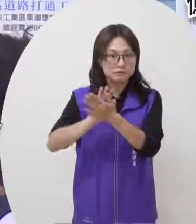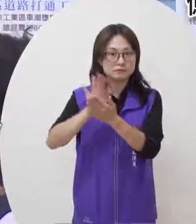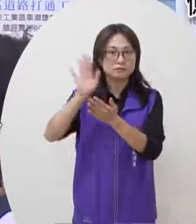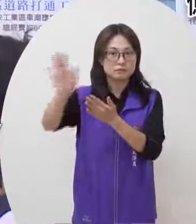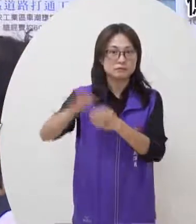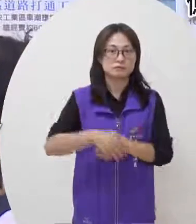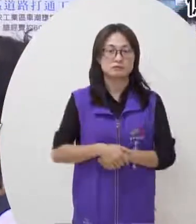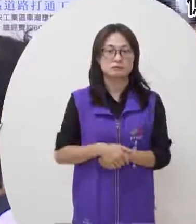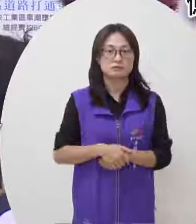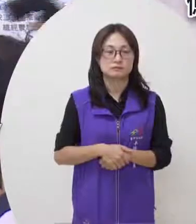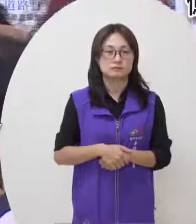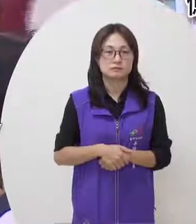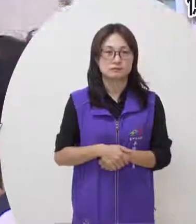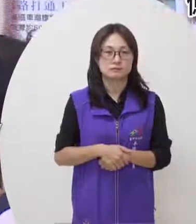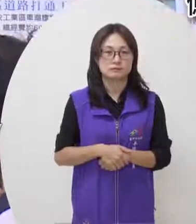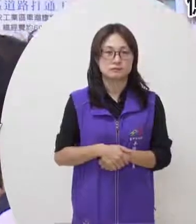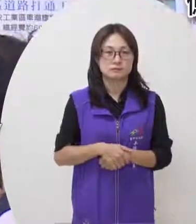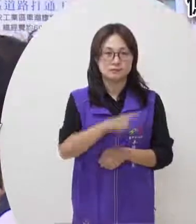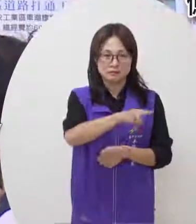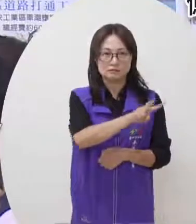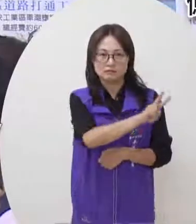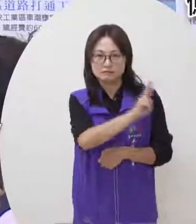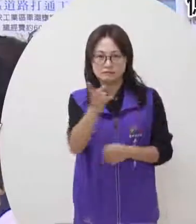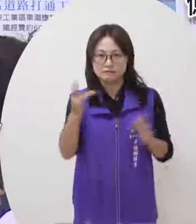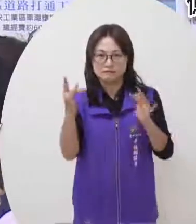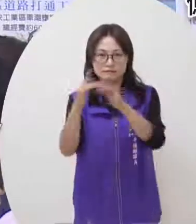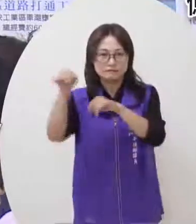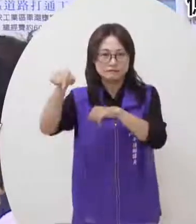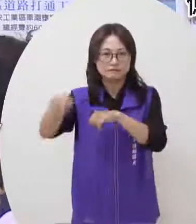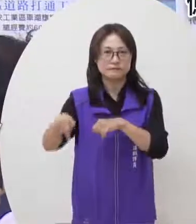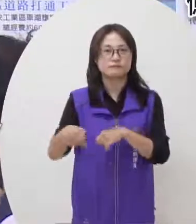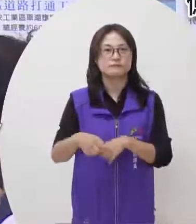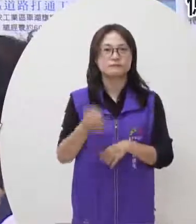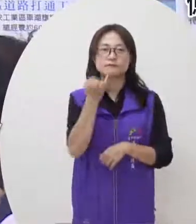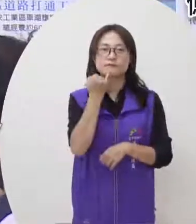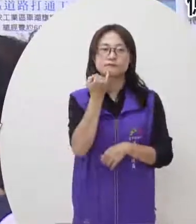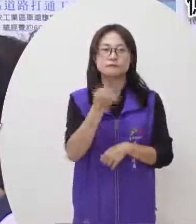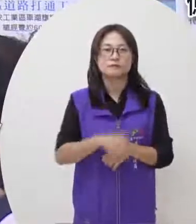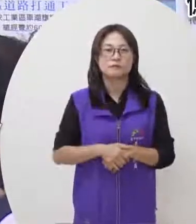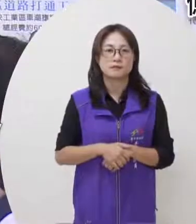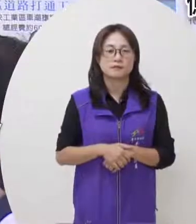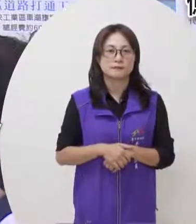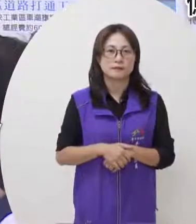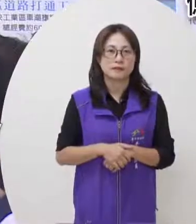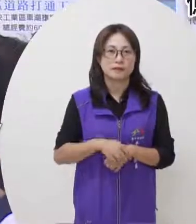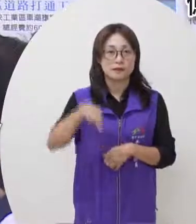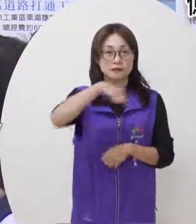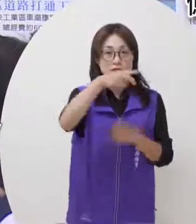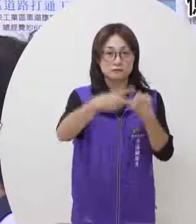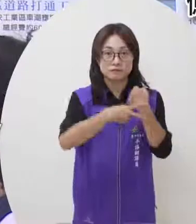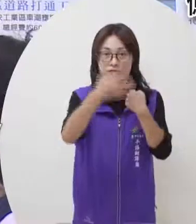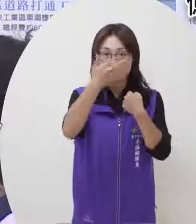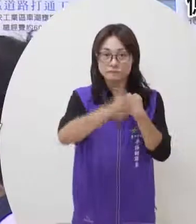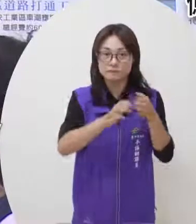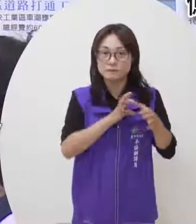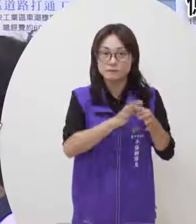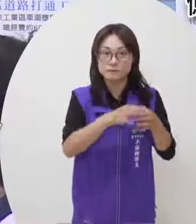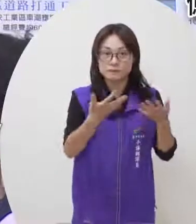部要到这个乌日系统，所以当时有先建了一部分。那各位里长关心的还没有建的